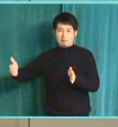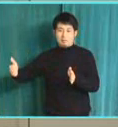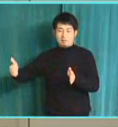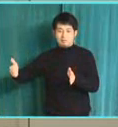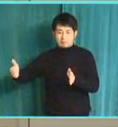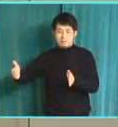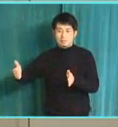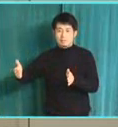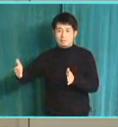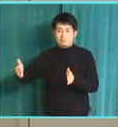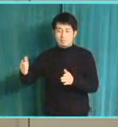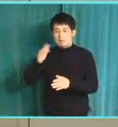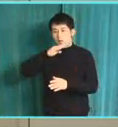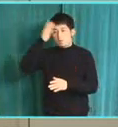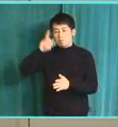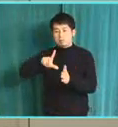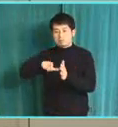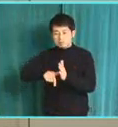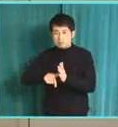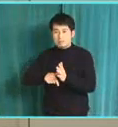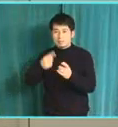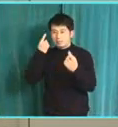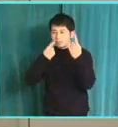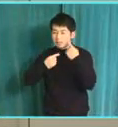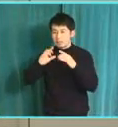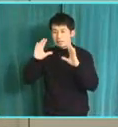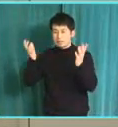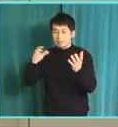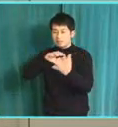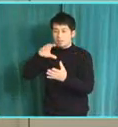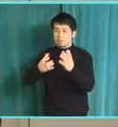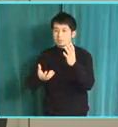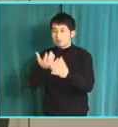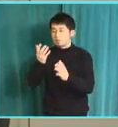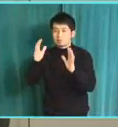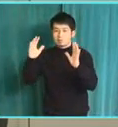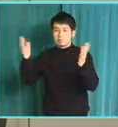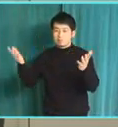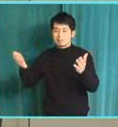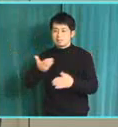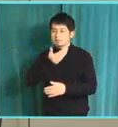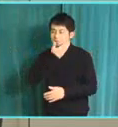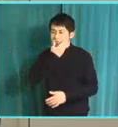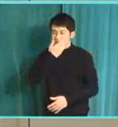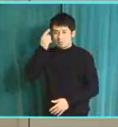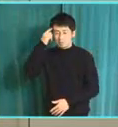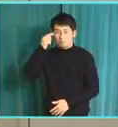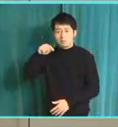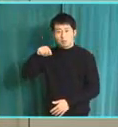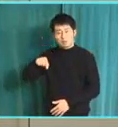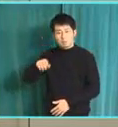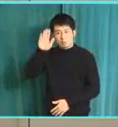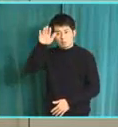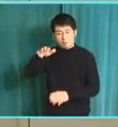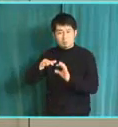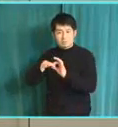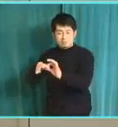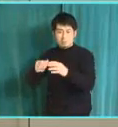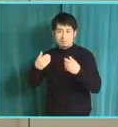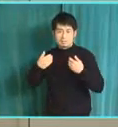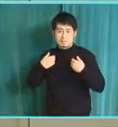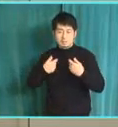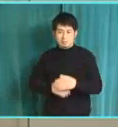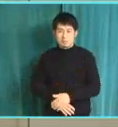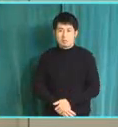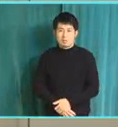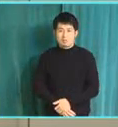っき言った安心安全のところはすごくこだわって、でまた今年からは違うものにこだわっていこうと、まあ、安心安全ももちろん持続していきながら、